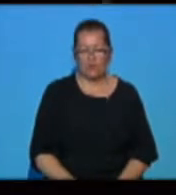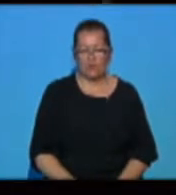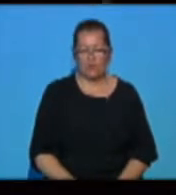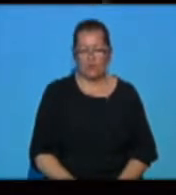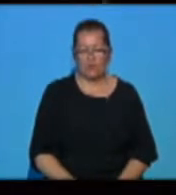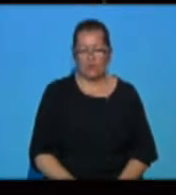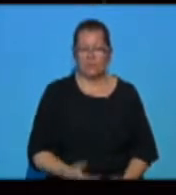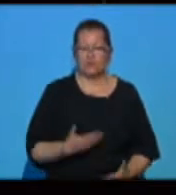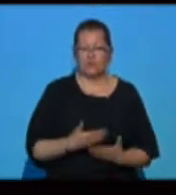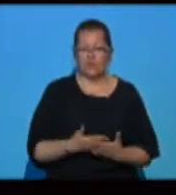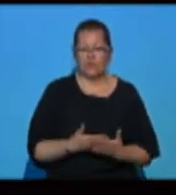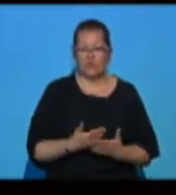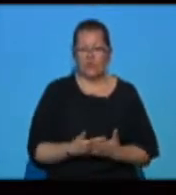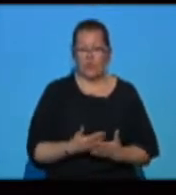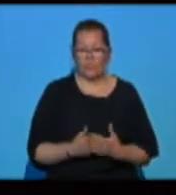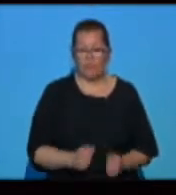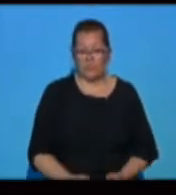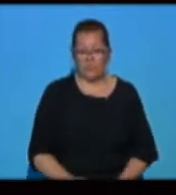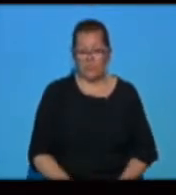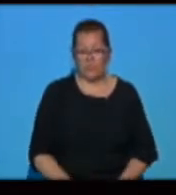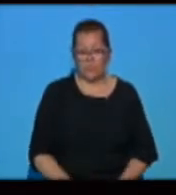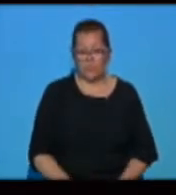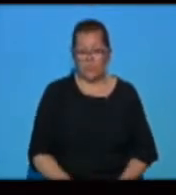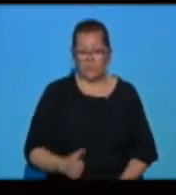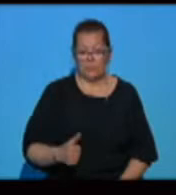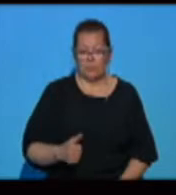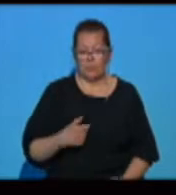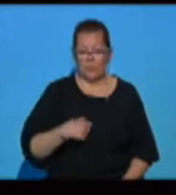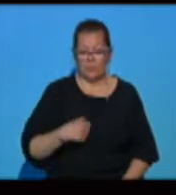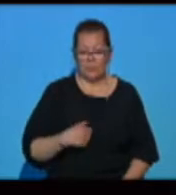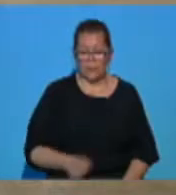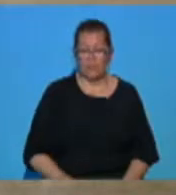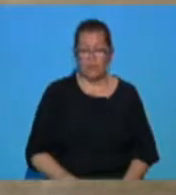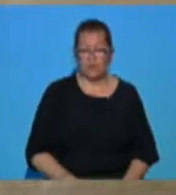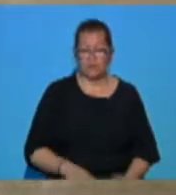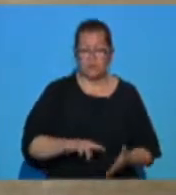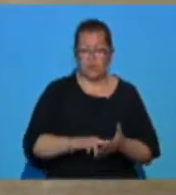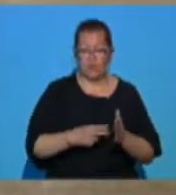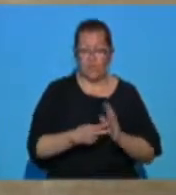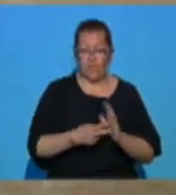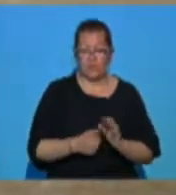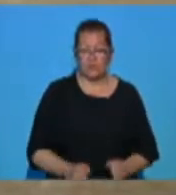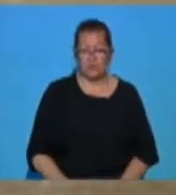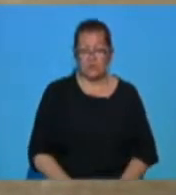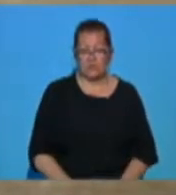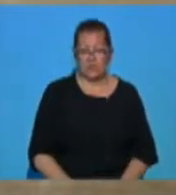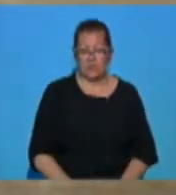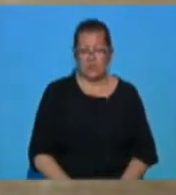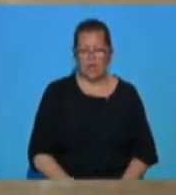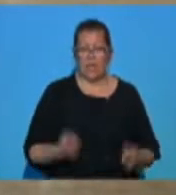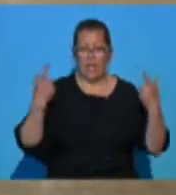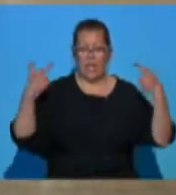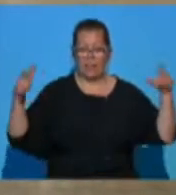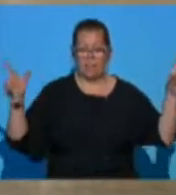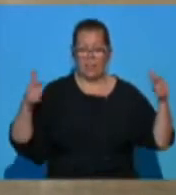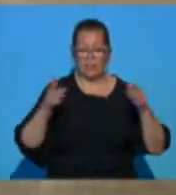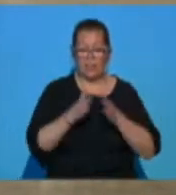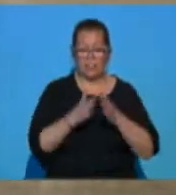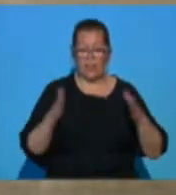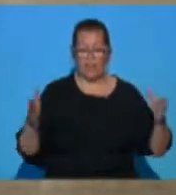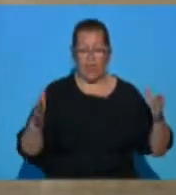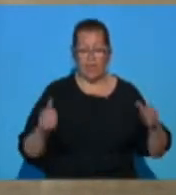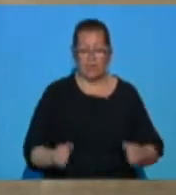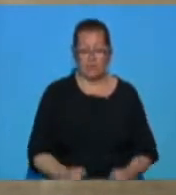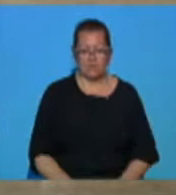care ne va dovedi, și eu cred că ne va dovedi că suntem în stare să organizăm asemenea tipuri de evenimente majore